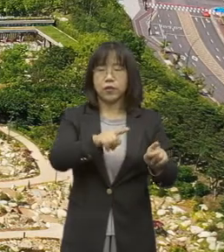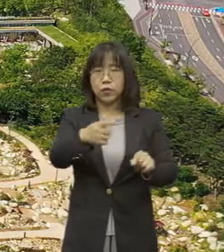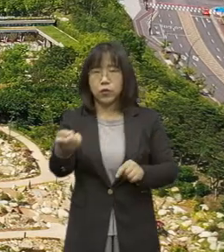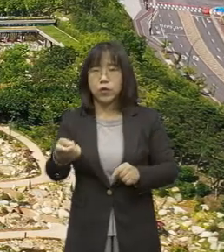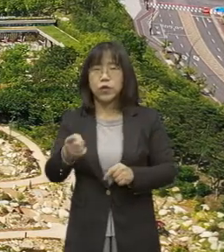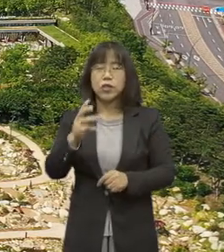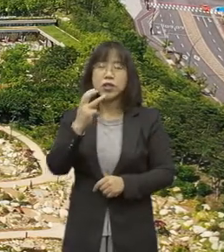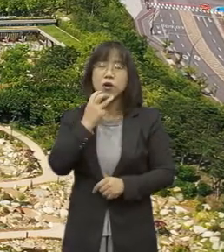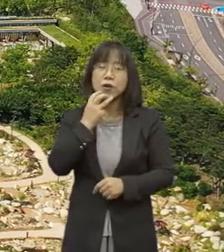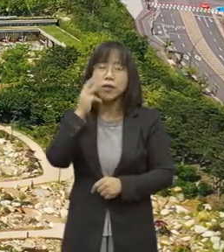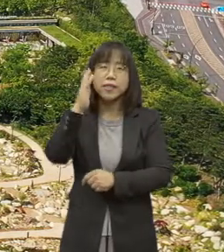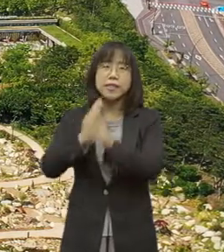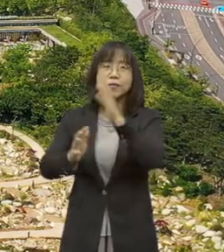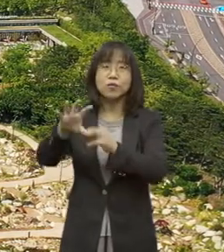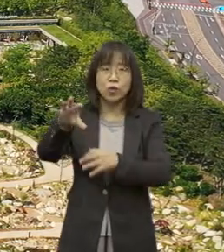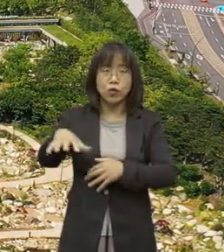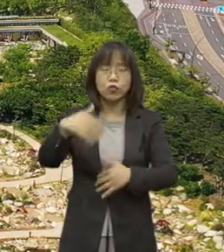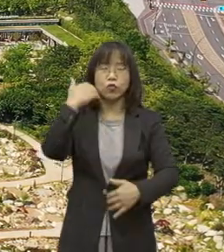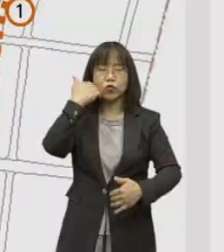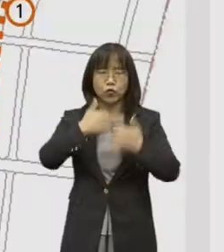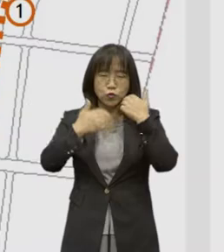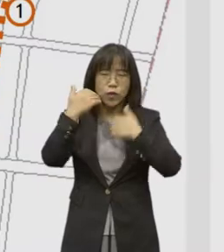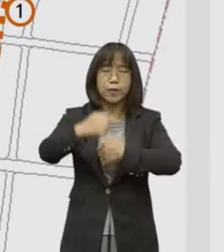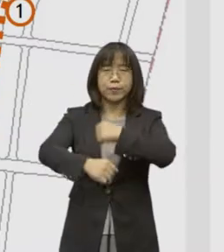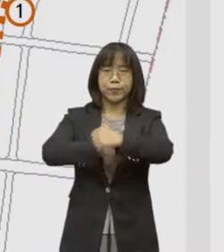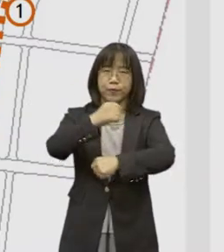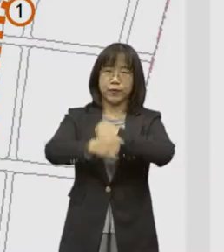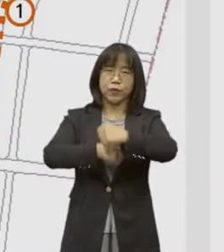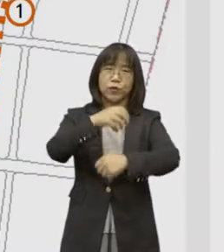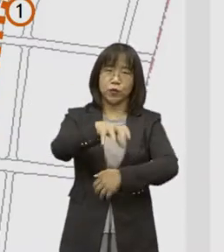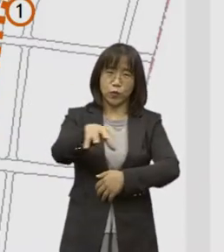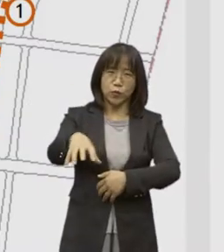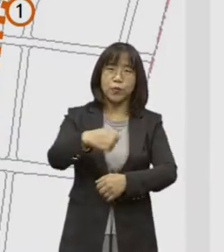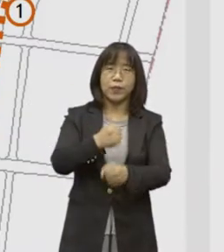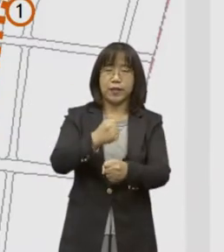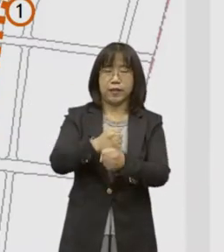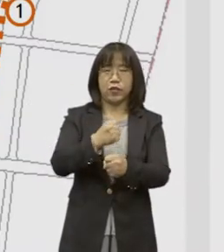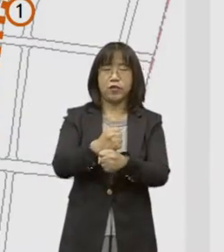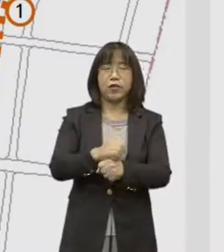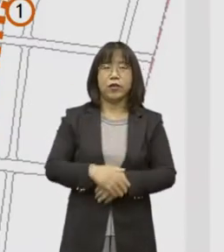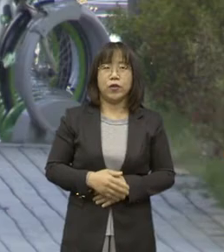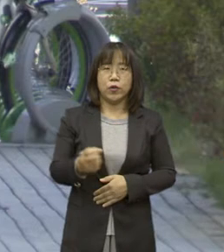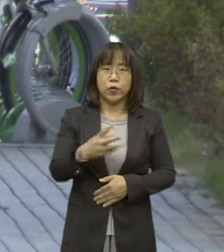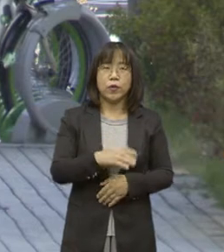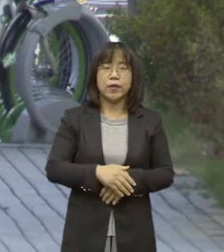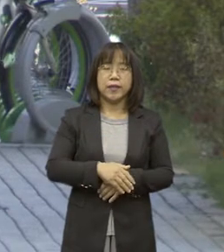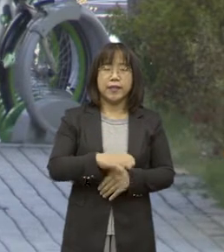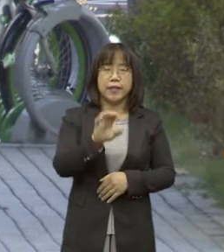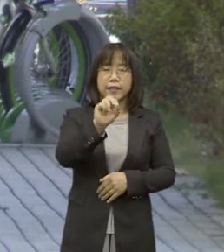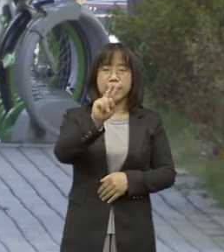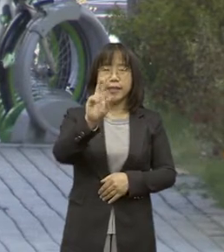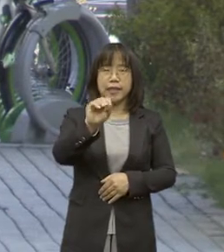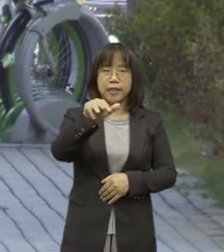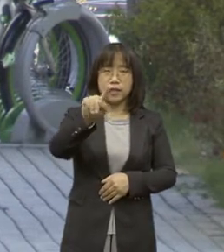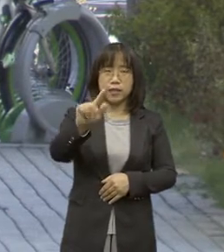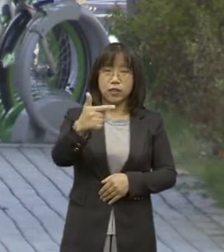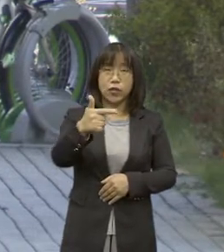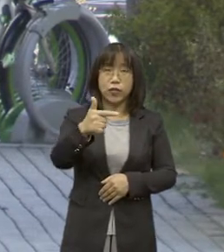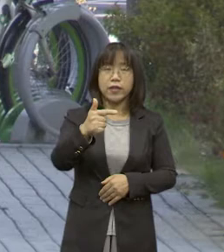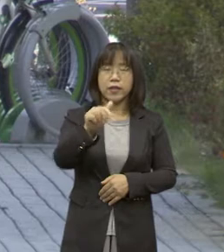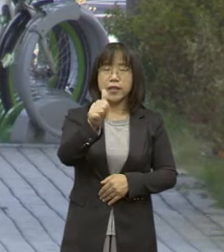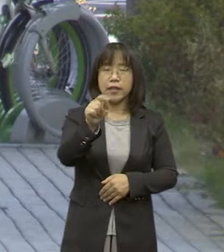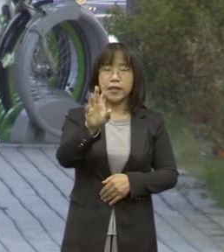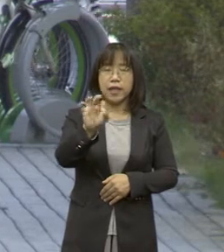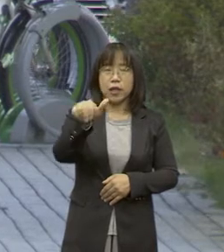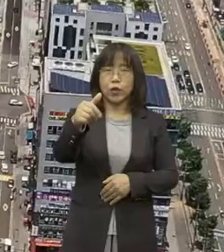자연을 만끽할 수 있는 그린 문화존이 만들어집니다. 발산역에서 양천향교역 방향은 마곡지구에 입주한